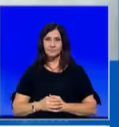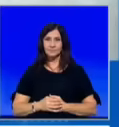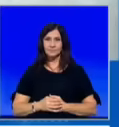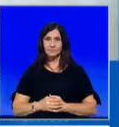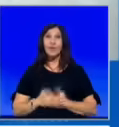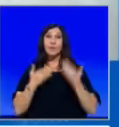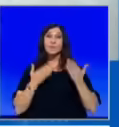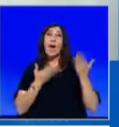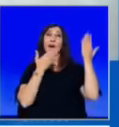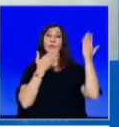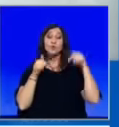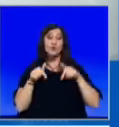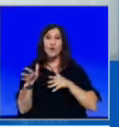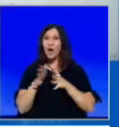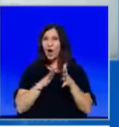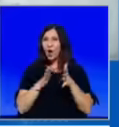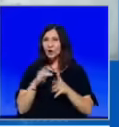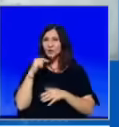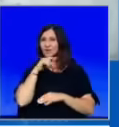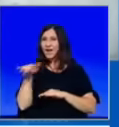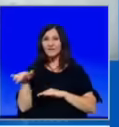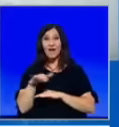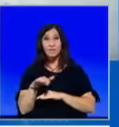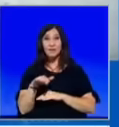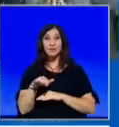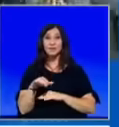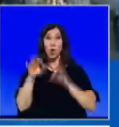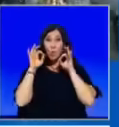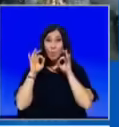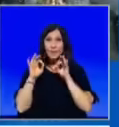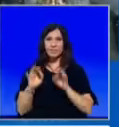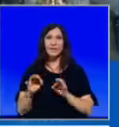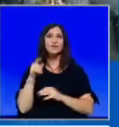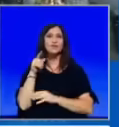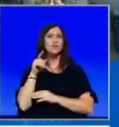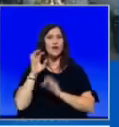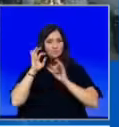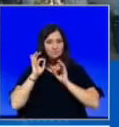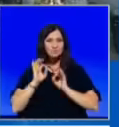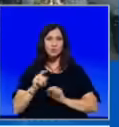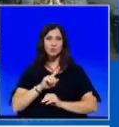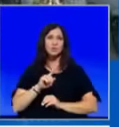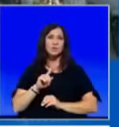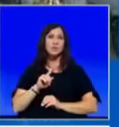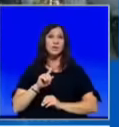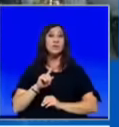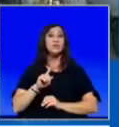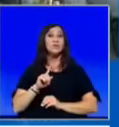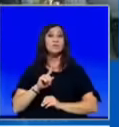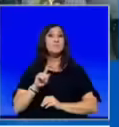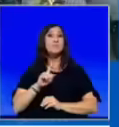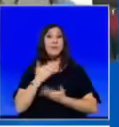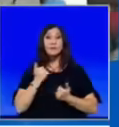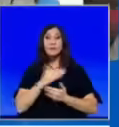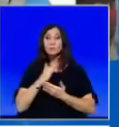Дай Боже, всъщност тук хората в Червен бряг са убедени, че това със сигурност не е въобще последния медал